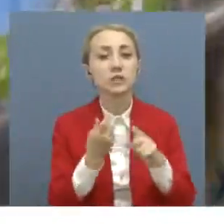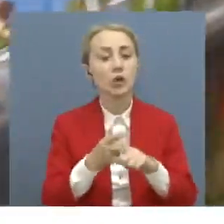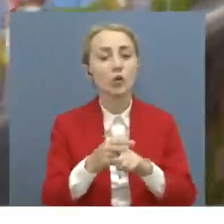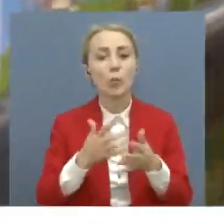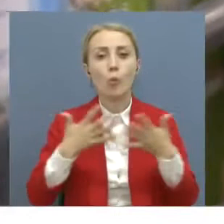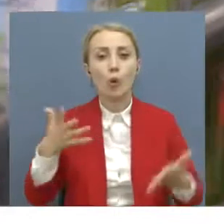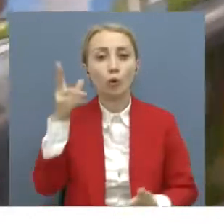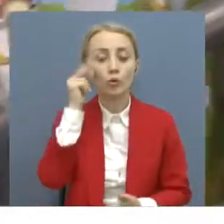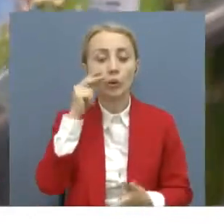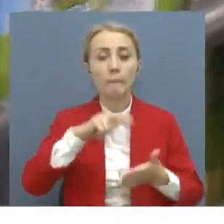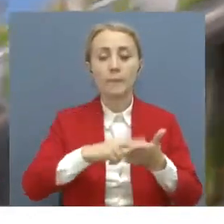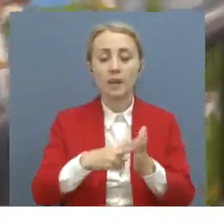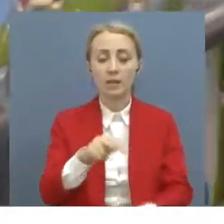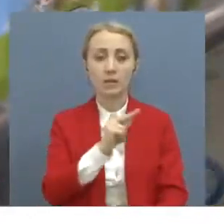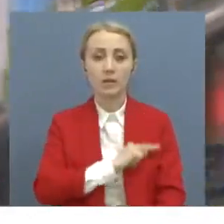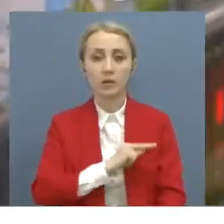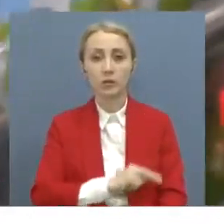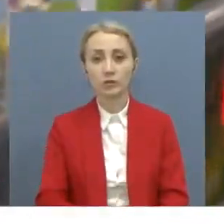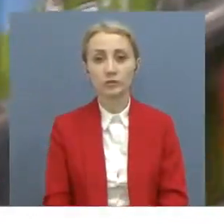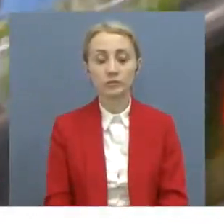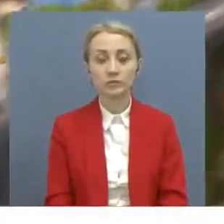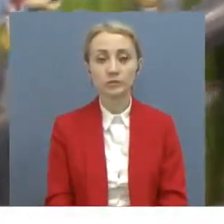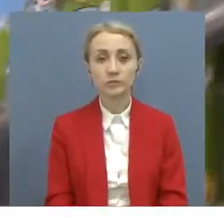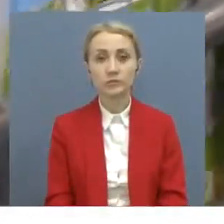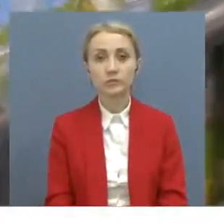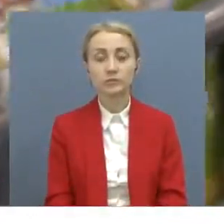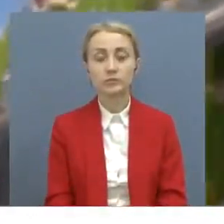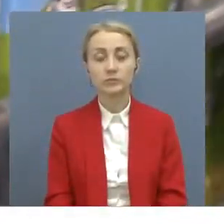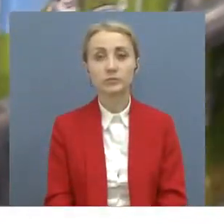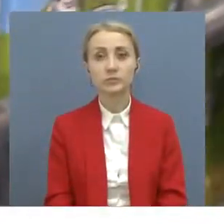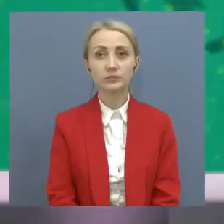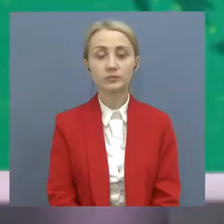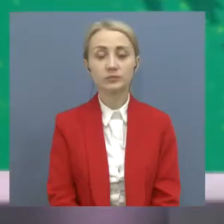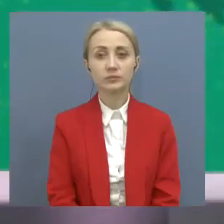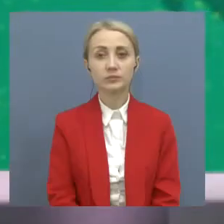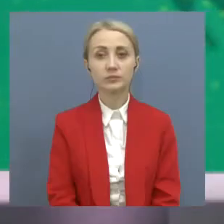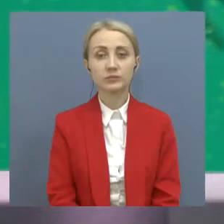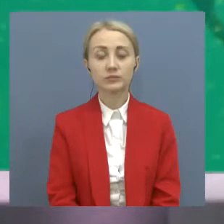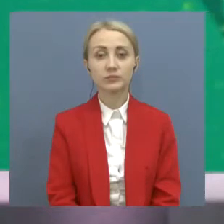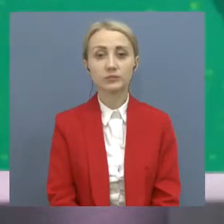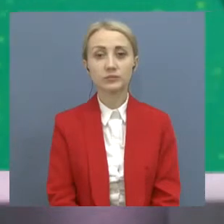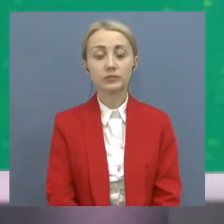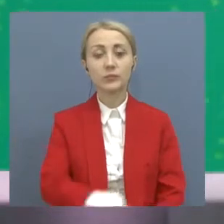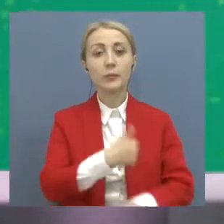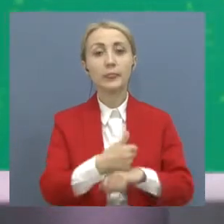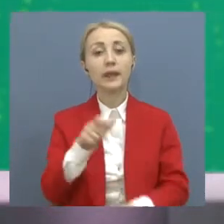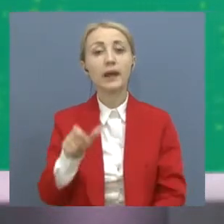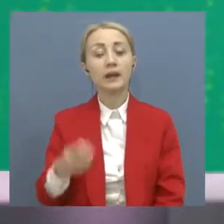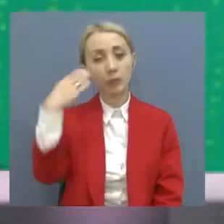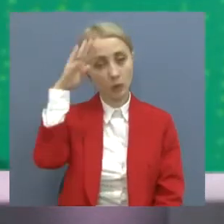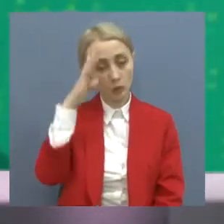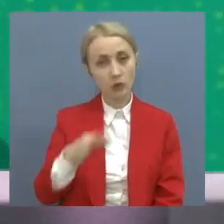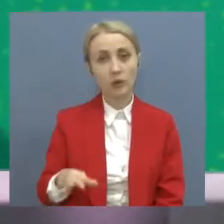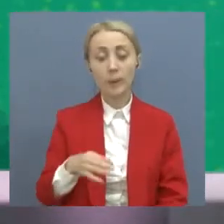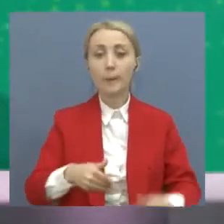арттырады. Бибінұр Амырханқызы, Дархан Сағын, Жахангер Мұхамбетов, Көкше ақпарат. Ақмола облысының әкімі Ермек